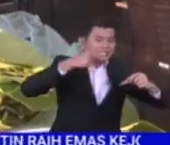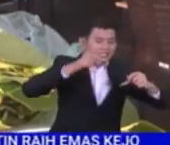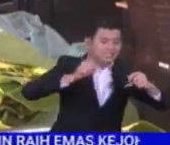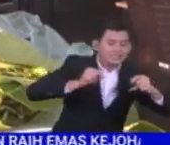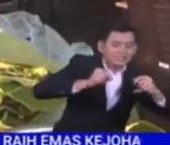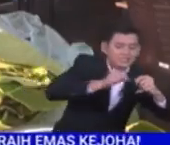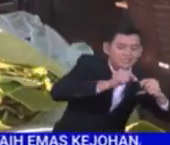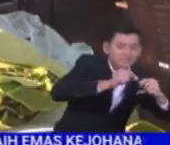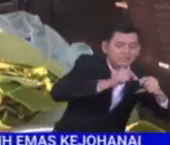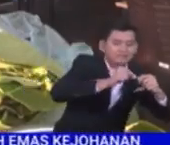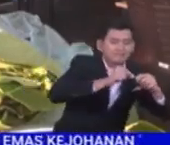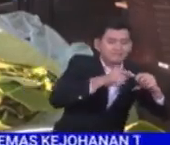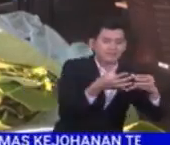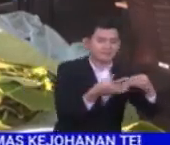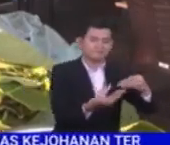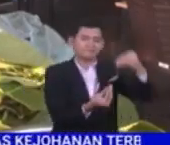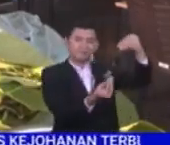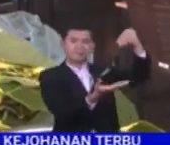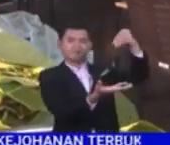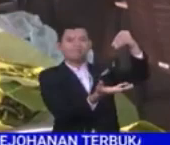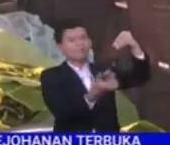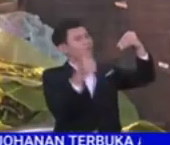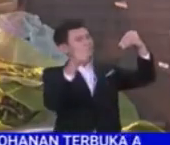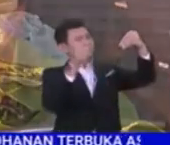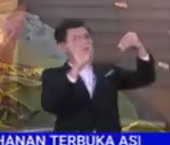ni. Okey.